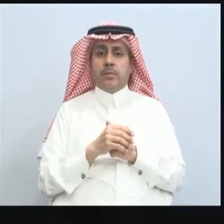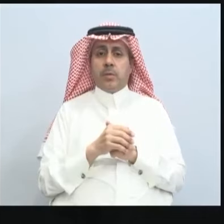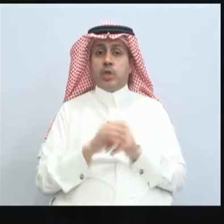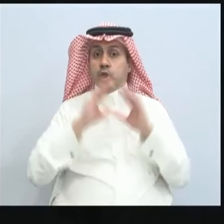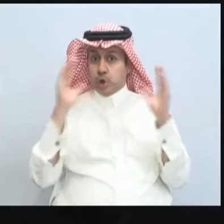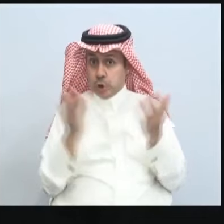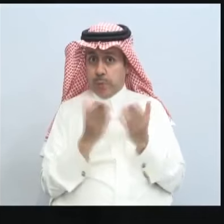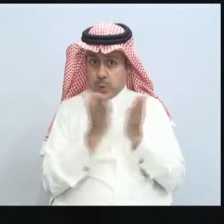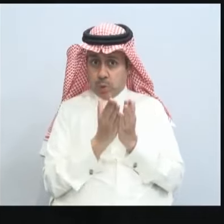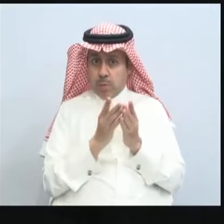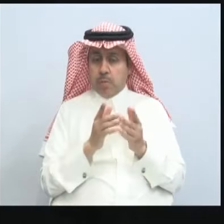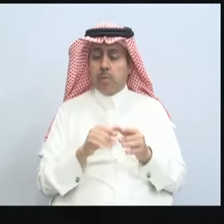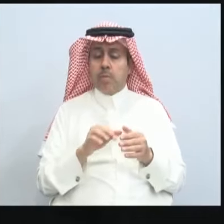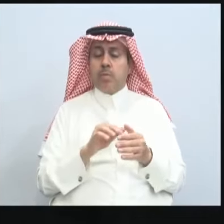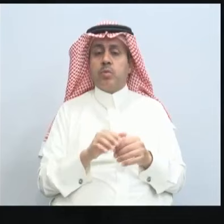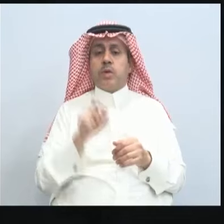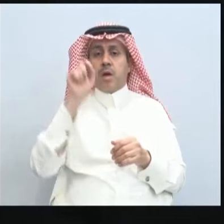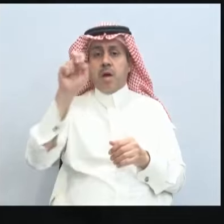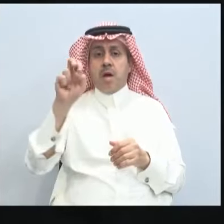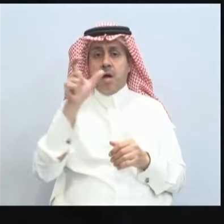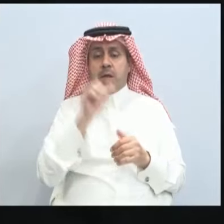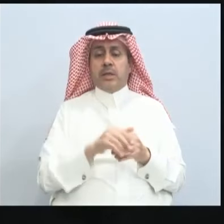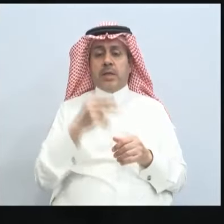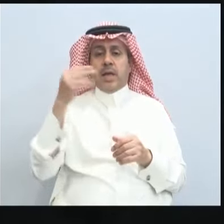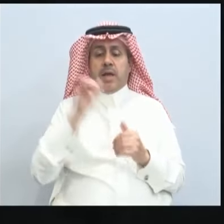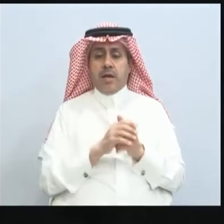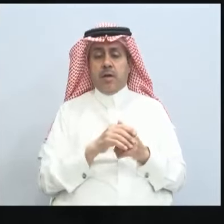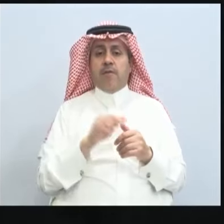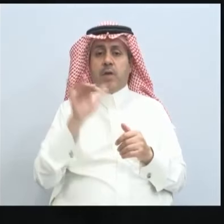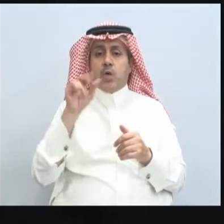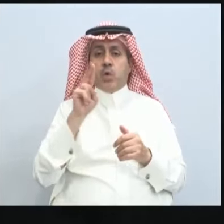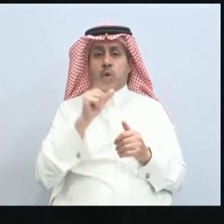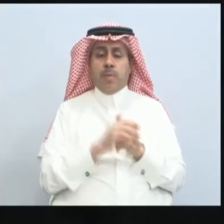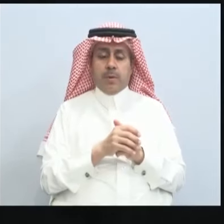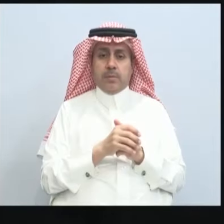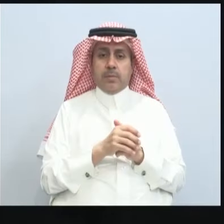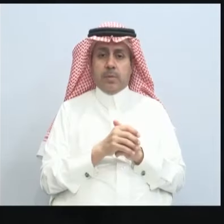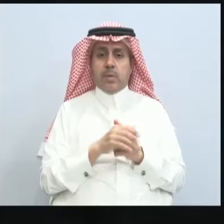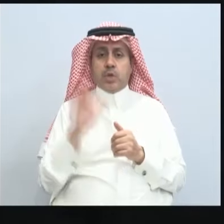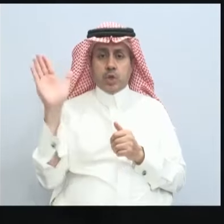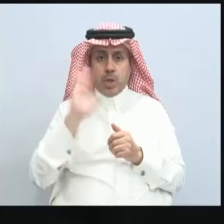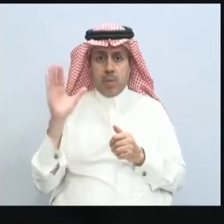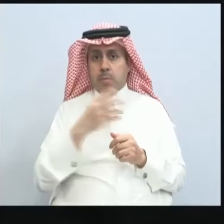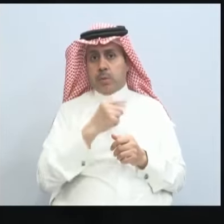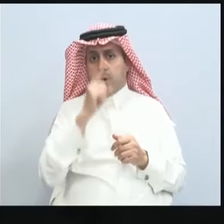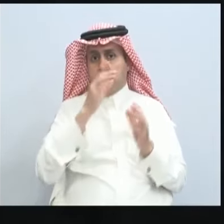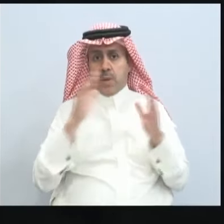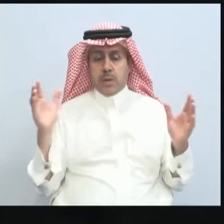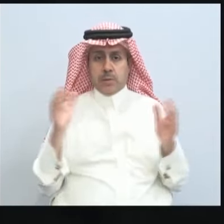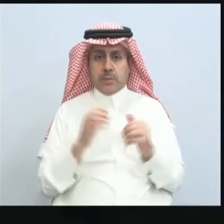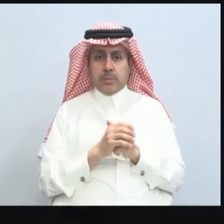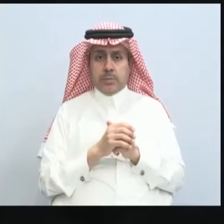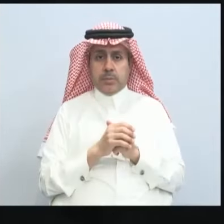بحمد لله تعالى مسجله في قناتكم مفضله قناه عين على اليوتيوب بامكانكم الرجوع اليها والسلام عليكم ورحمه الله